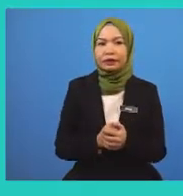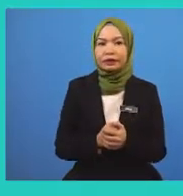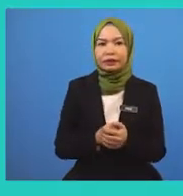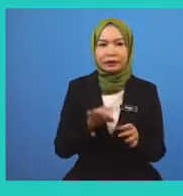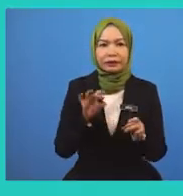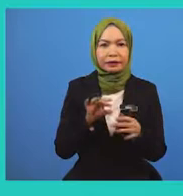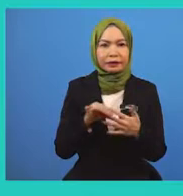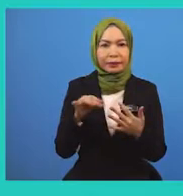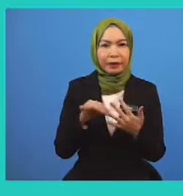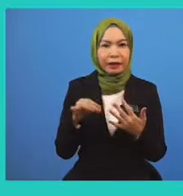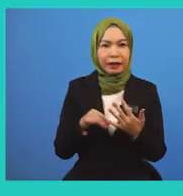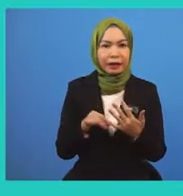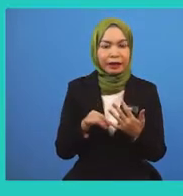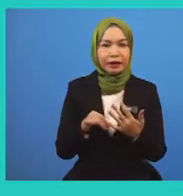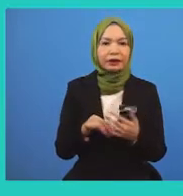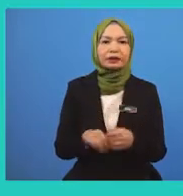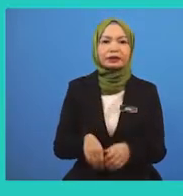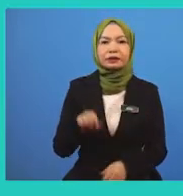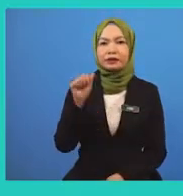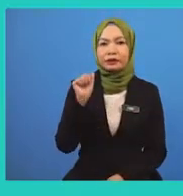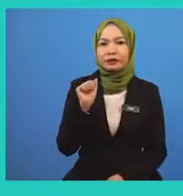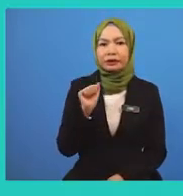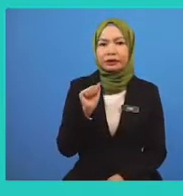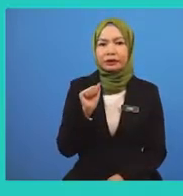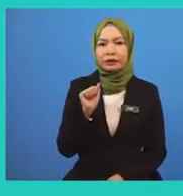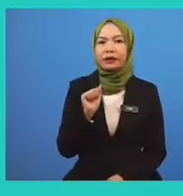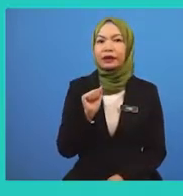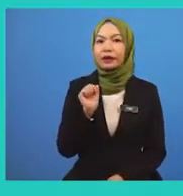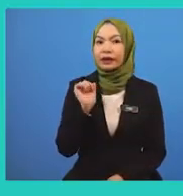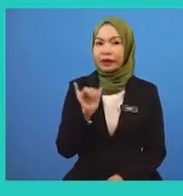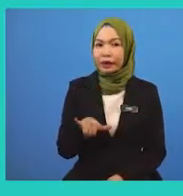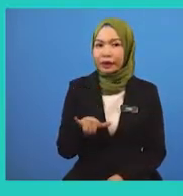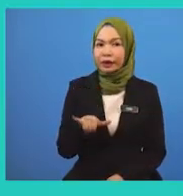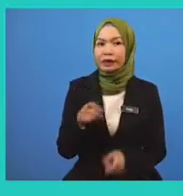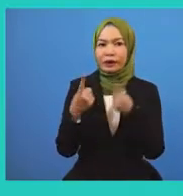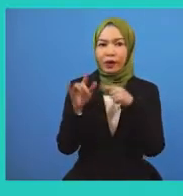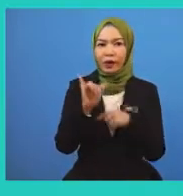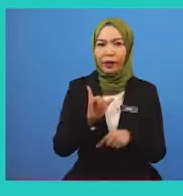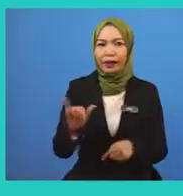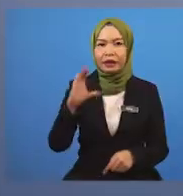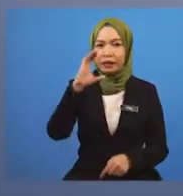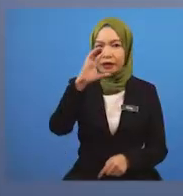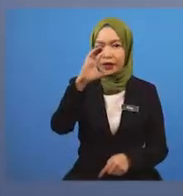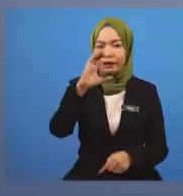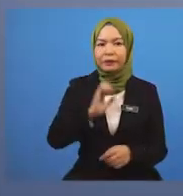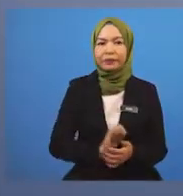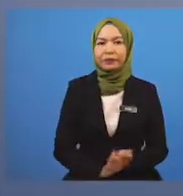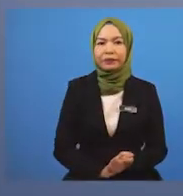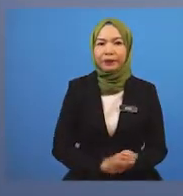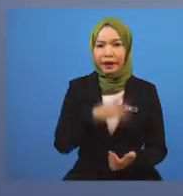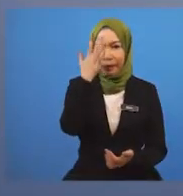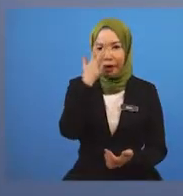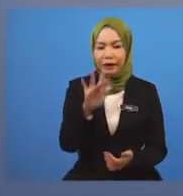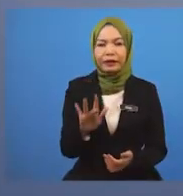Baiklah, jawapannya ialah C. Amonium nitrat. Pandai,